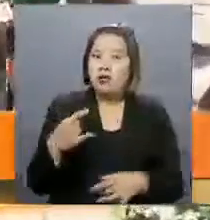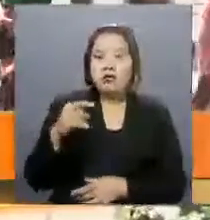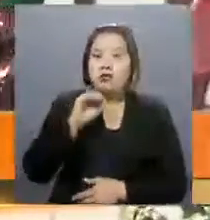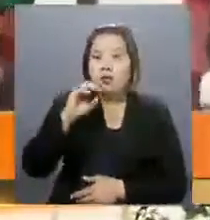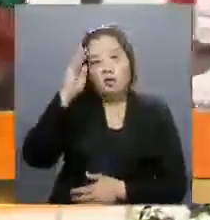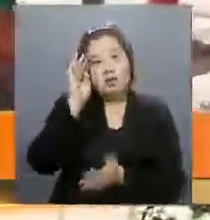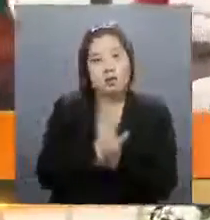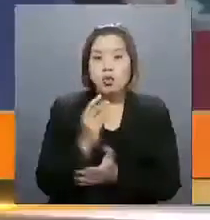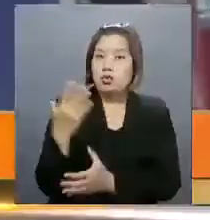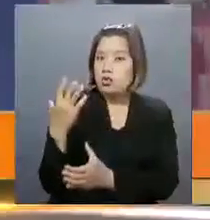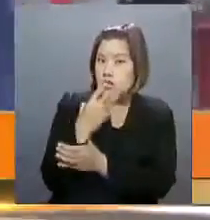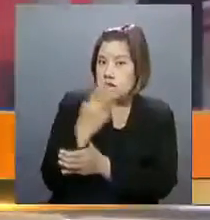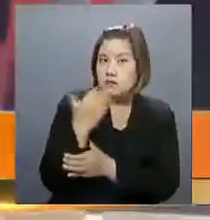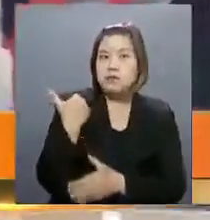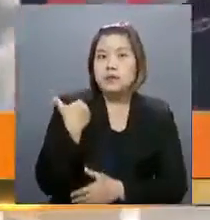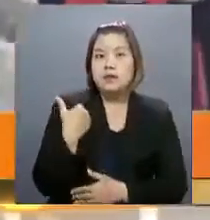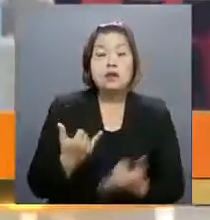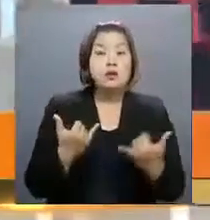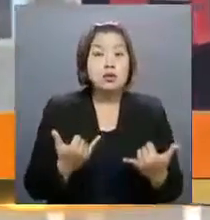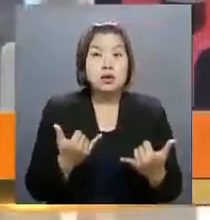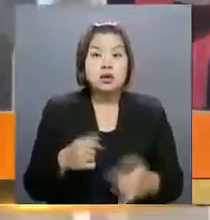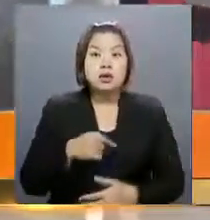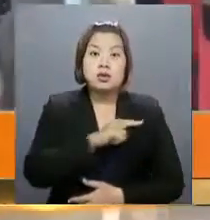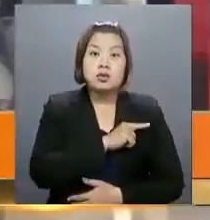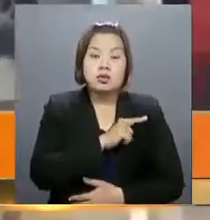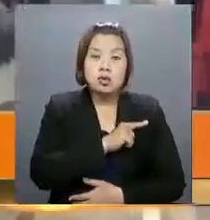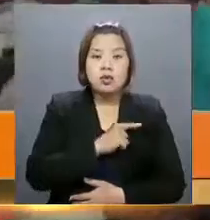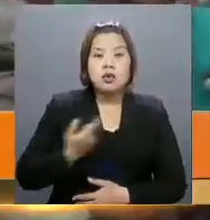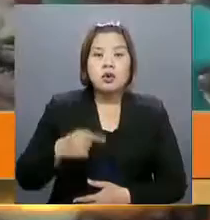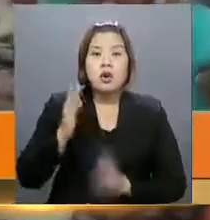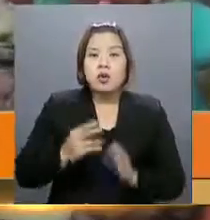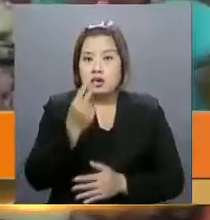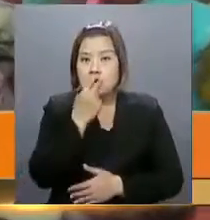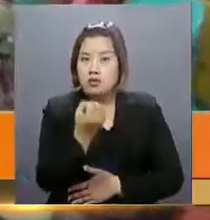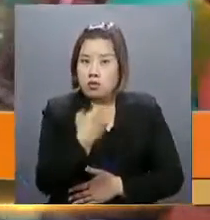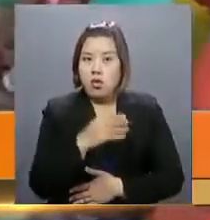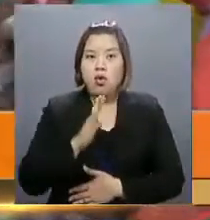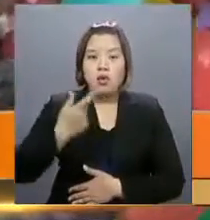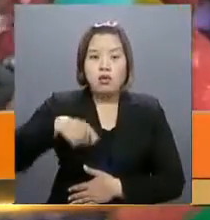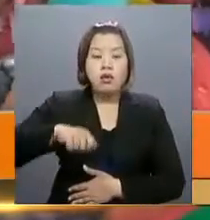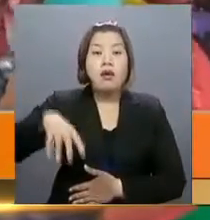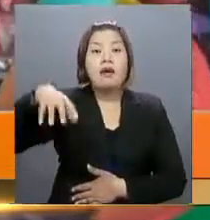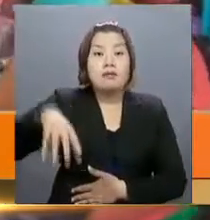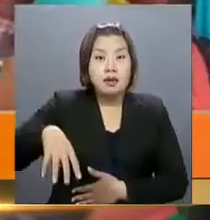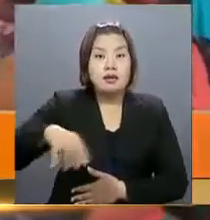ษย์ขณะที่ตัวเองต้องขึ้นให้การในฐานะพยานศาลในชั้นพิจารณาของศาลด้ว